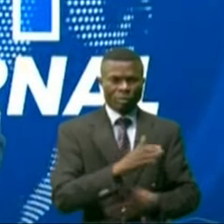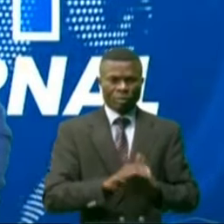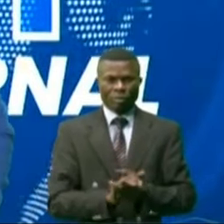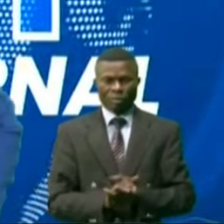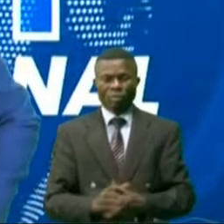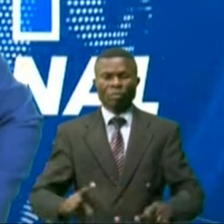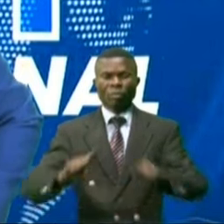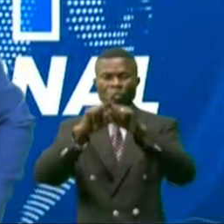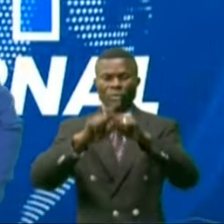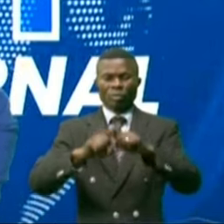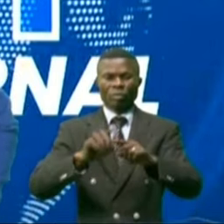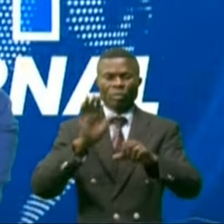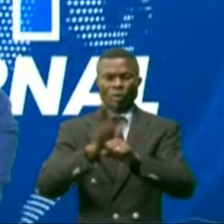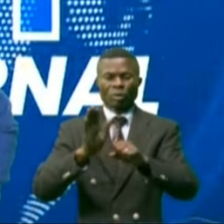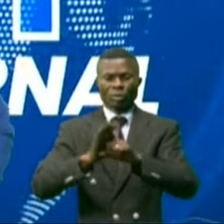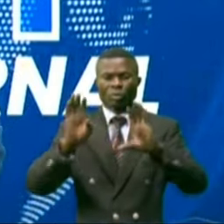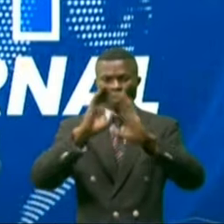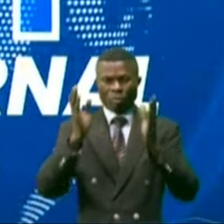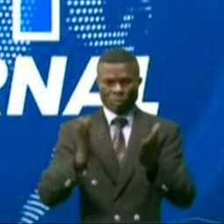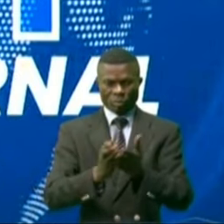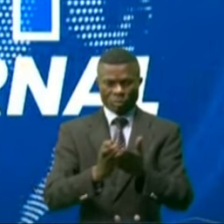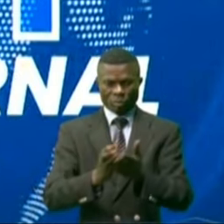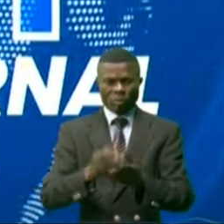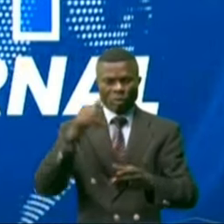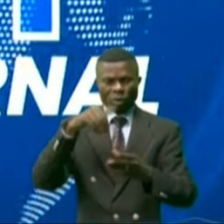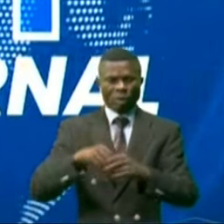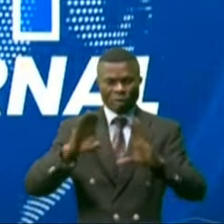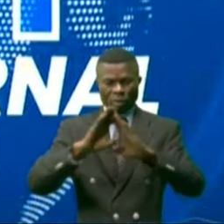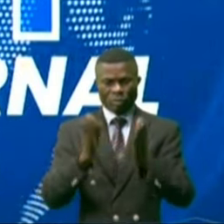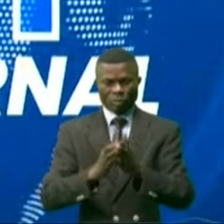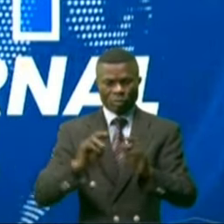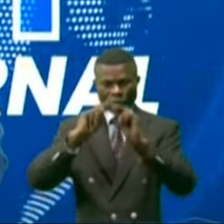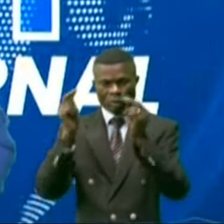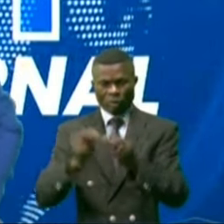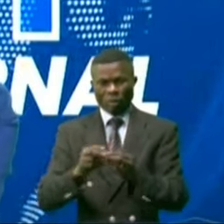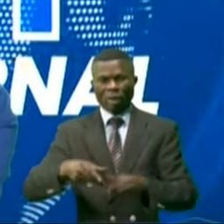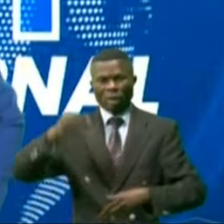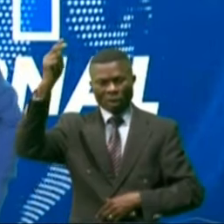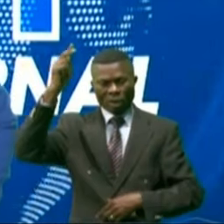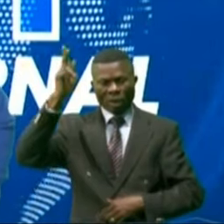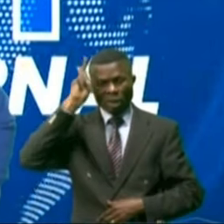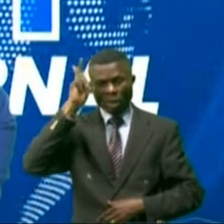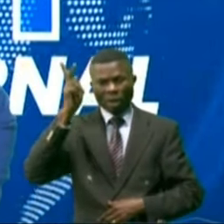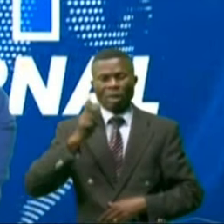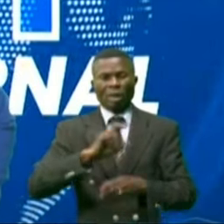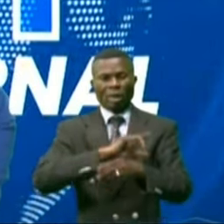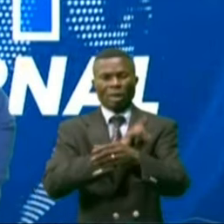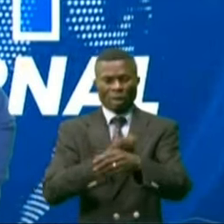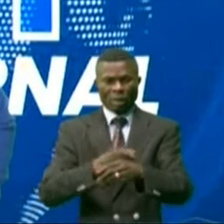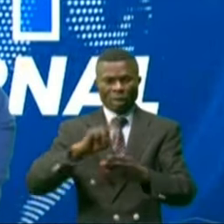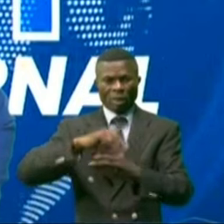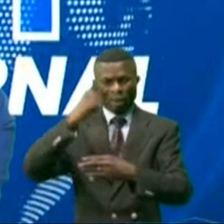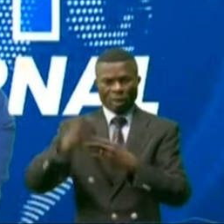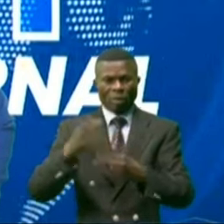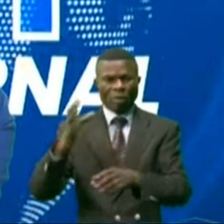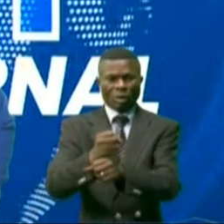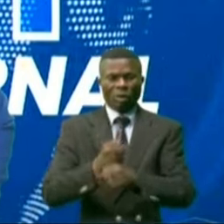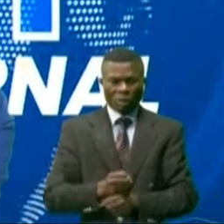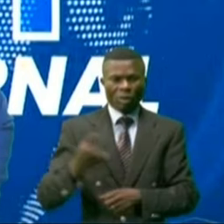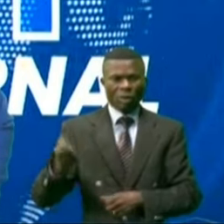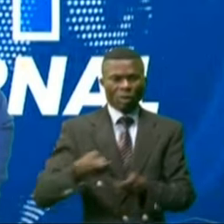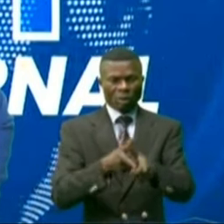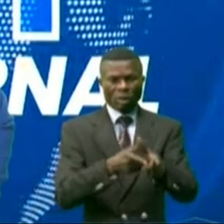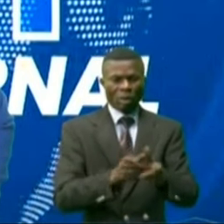Les conflits intercommunautaires et intracommunautaires dans le Grand Kivu nécessitent l'implication du programme de désarmement,